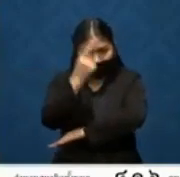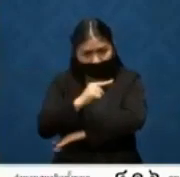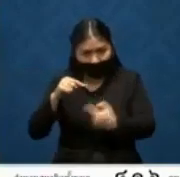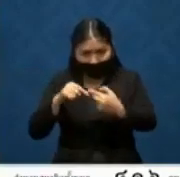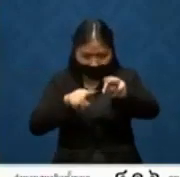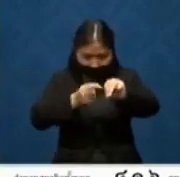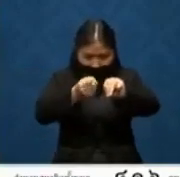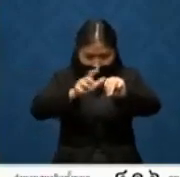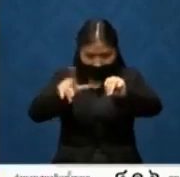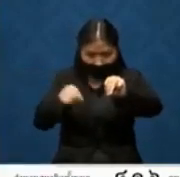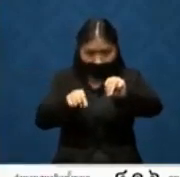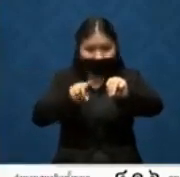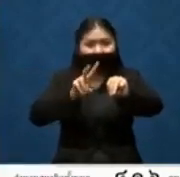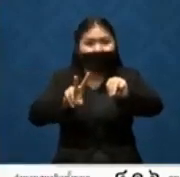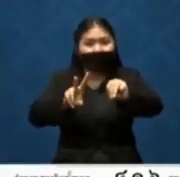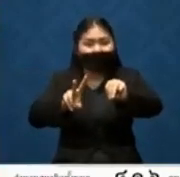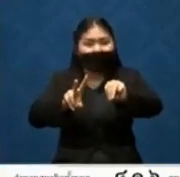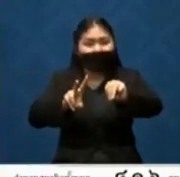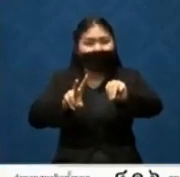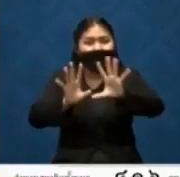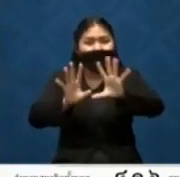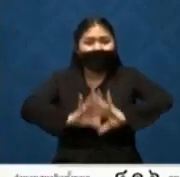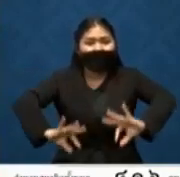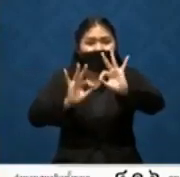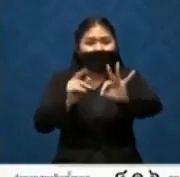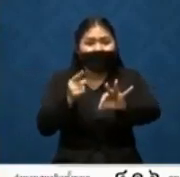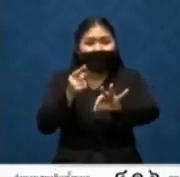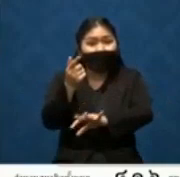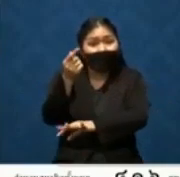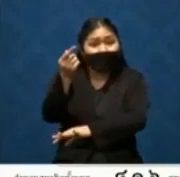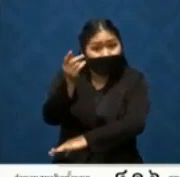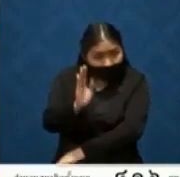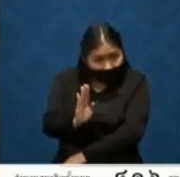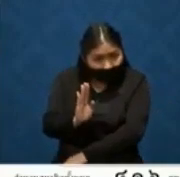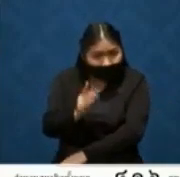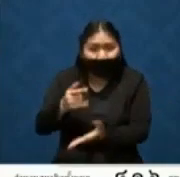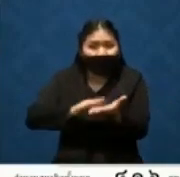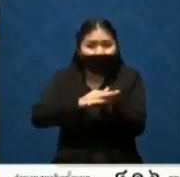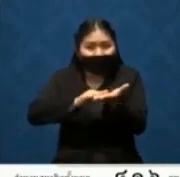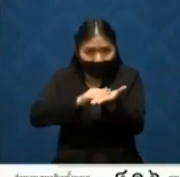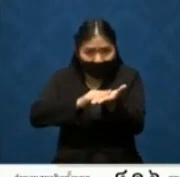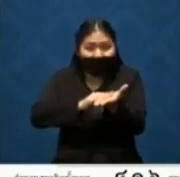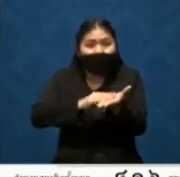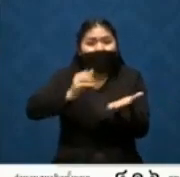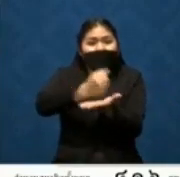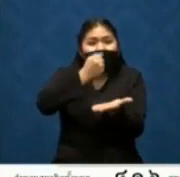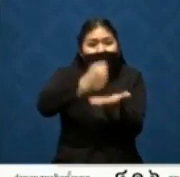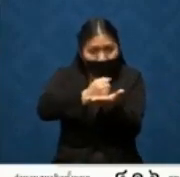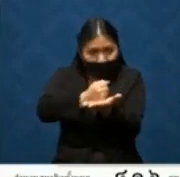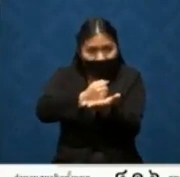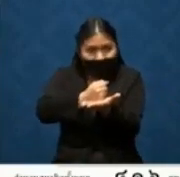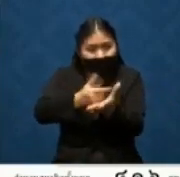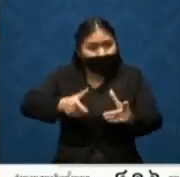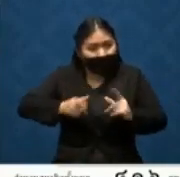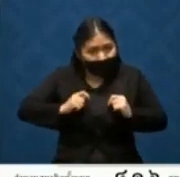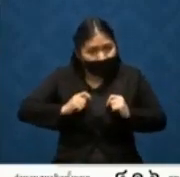15/2นะครับสาระสำคัญใบอนุญาตตามมาตรา 15รวม